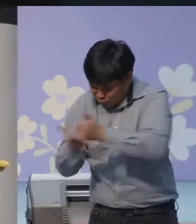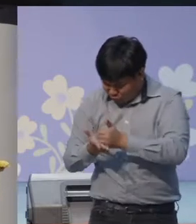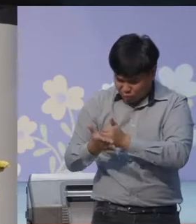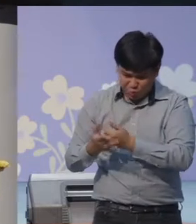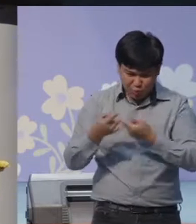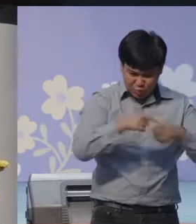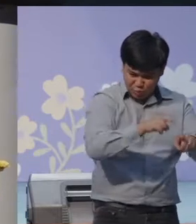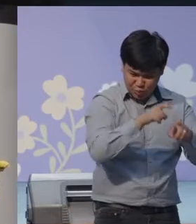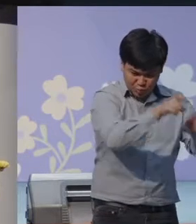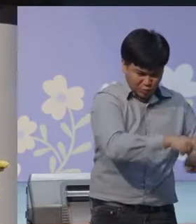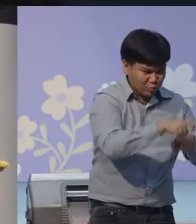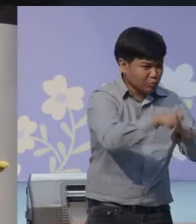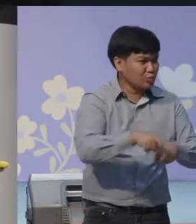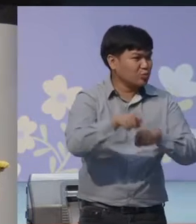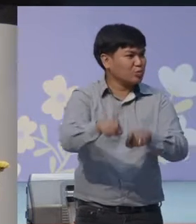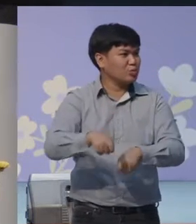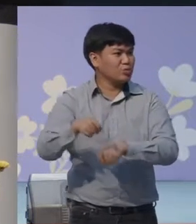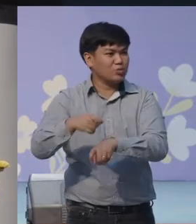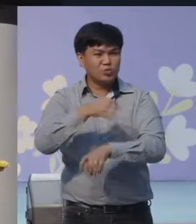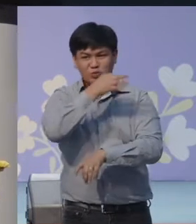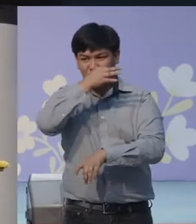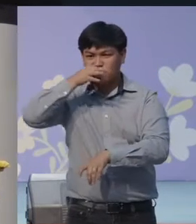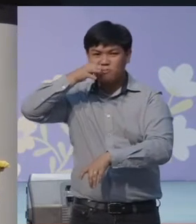Ganon din naman dito sa atin. Pag